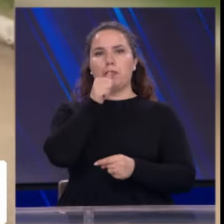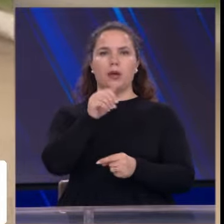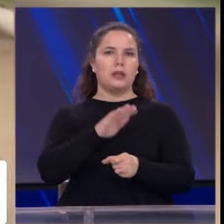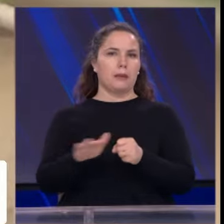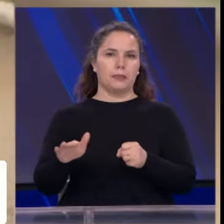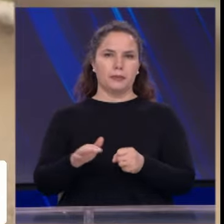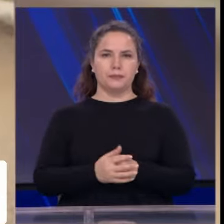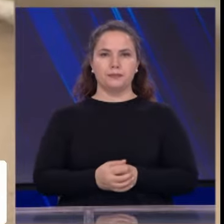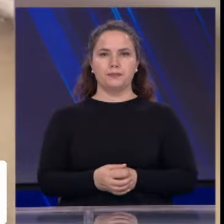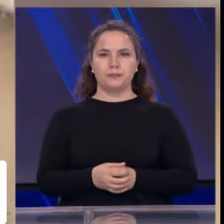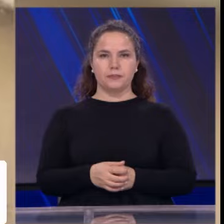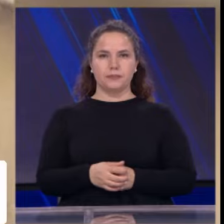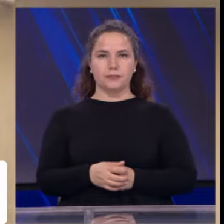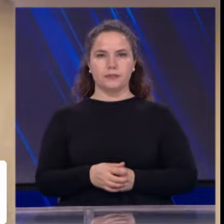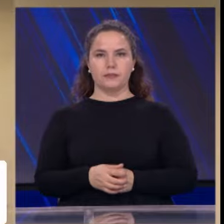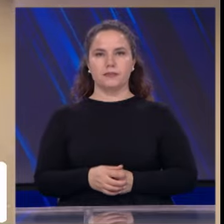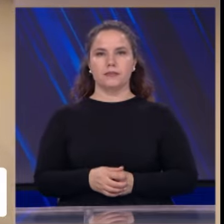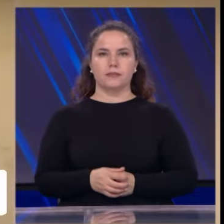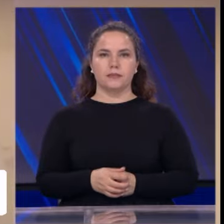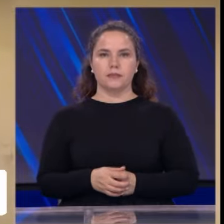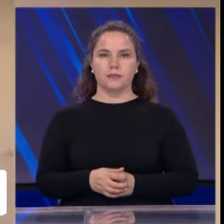dehur.